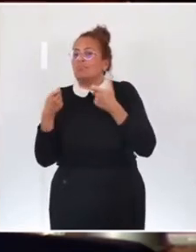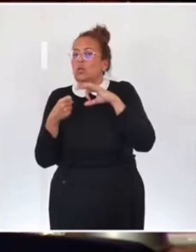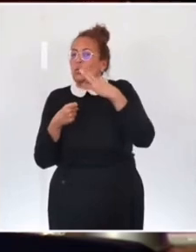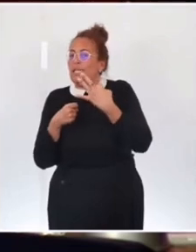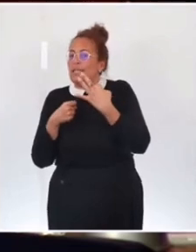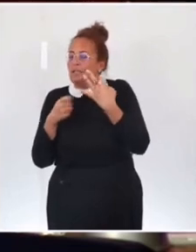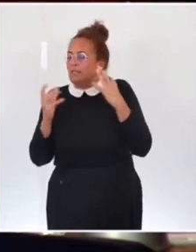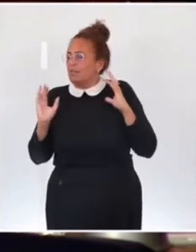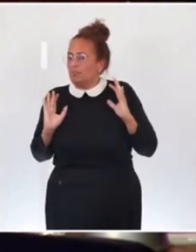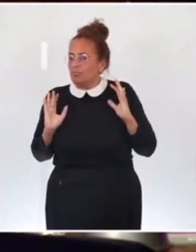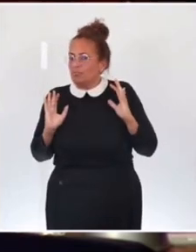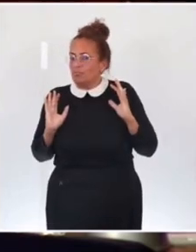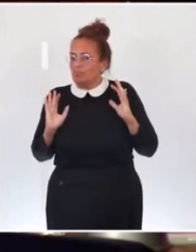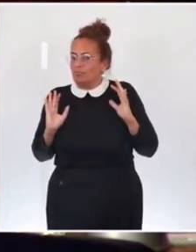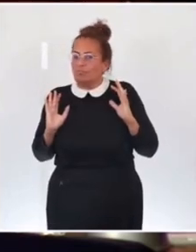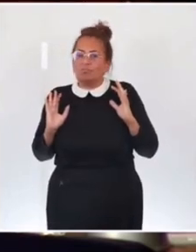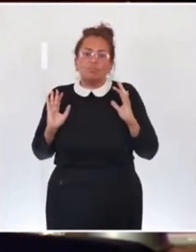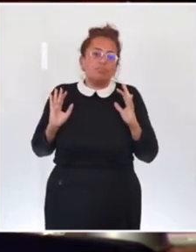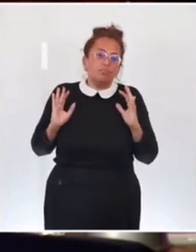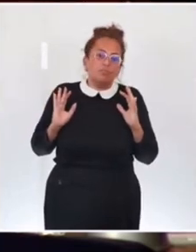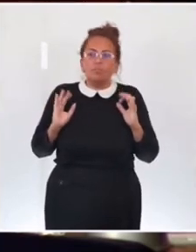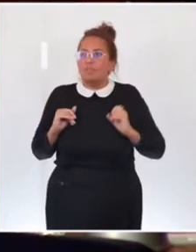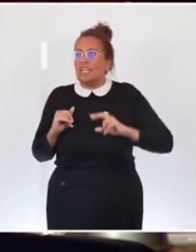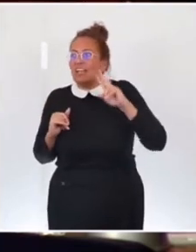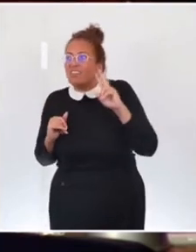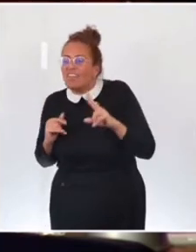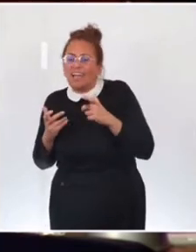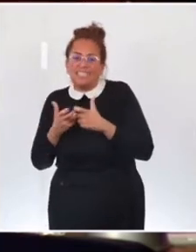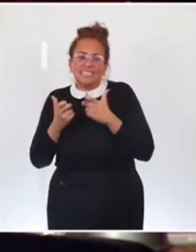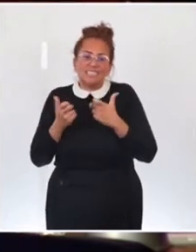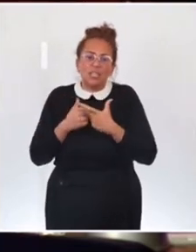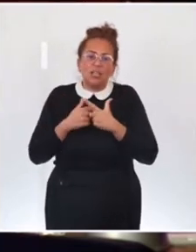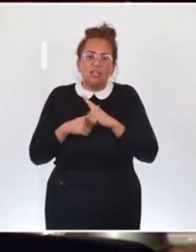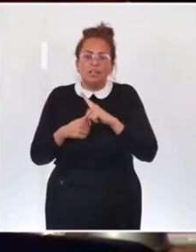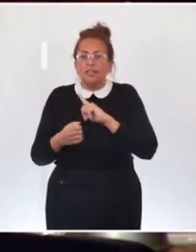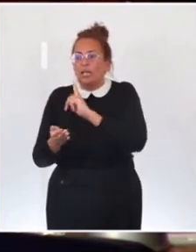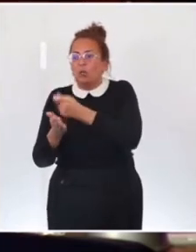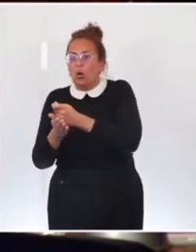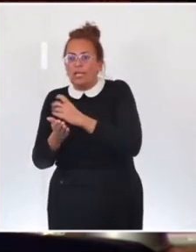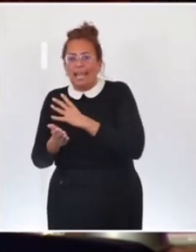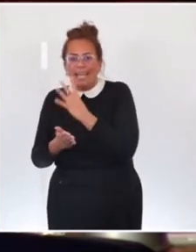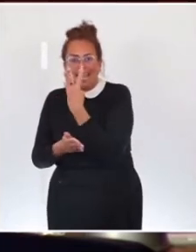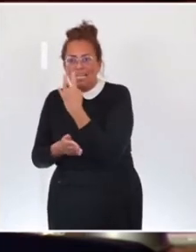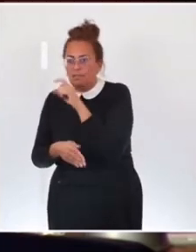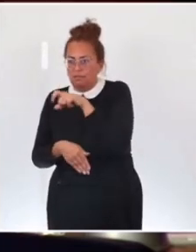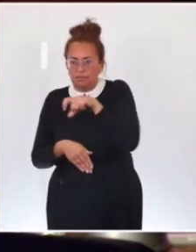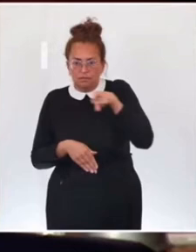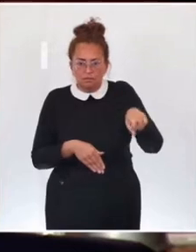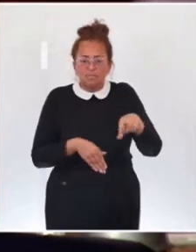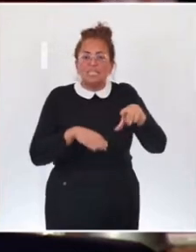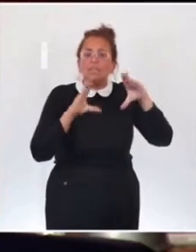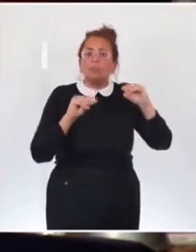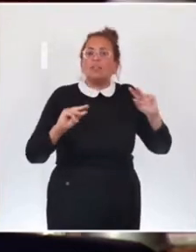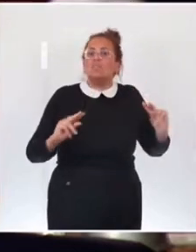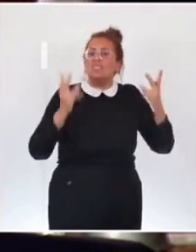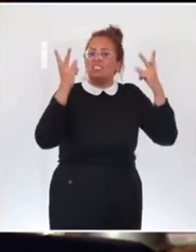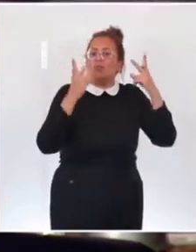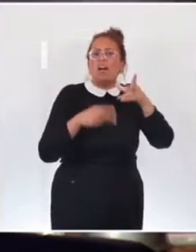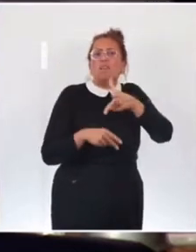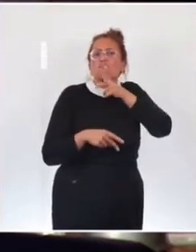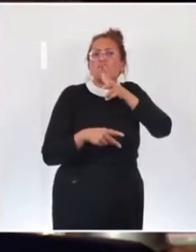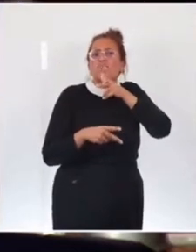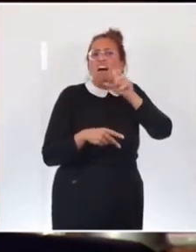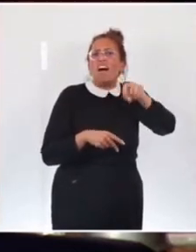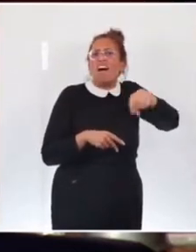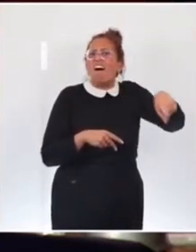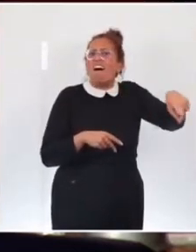c'est pas les barrières où il y a 4 banques, une à chaque angle. C'est pas la place de la Victoire où il y a que des bars. Il me semble qu'il y a, je vais pas tous les citer, mais enfin